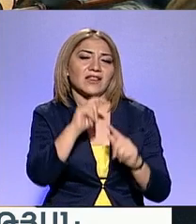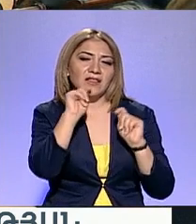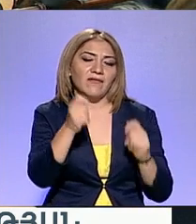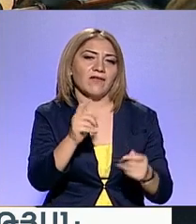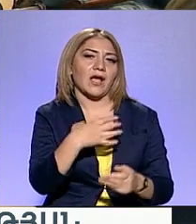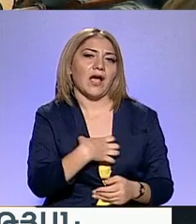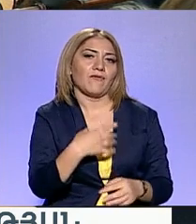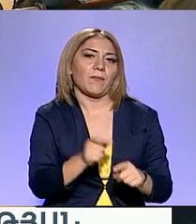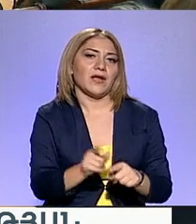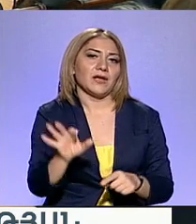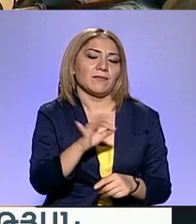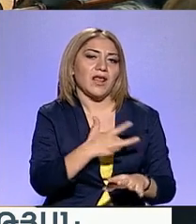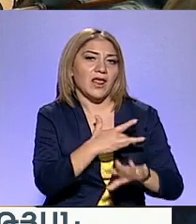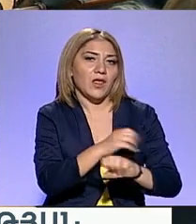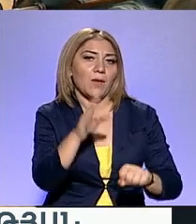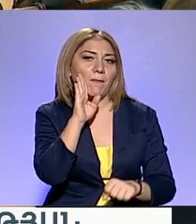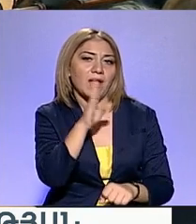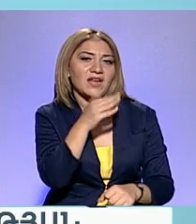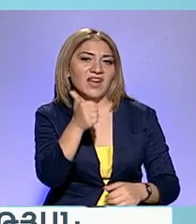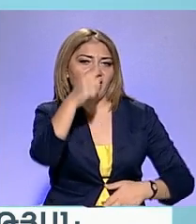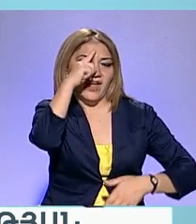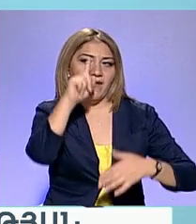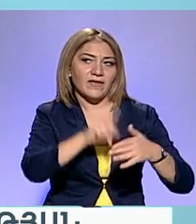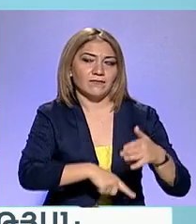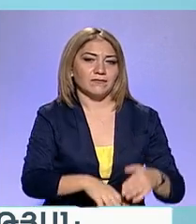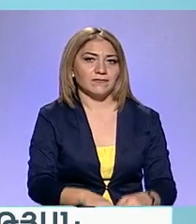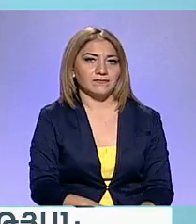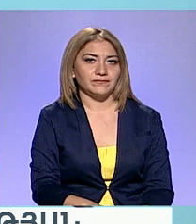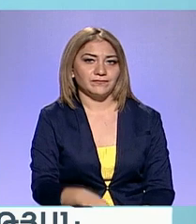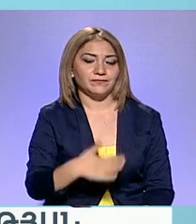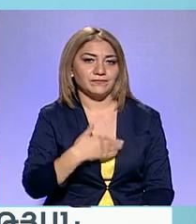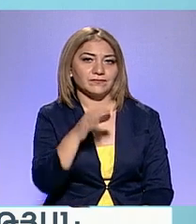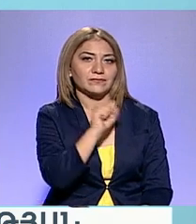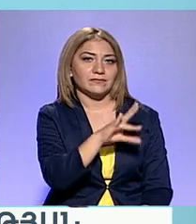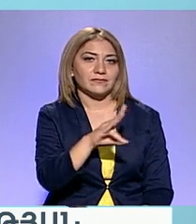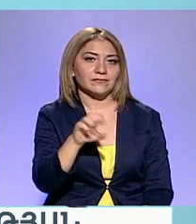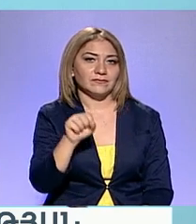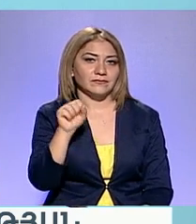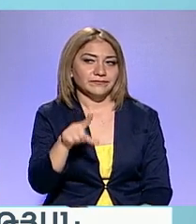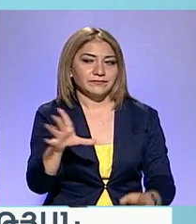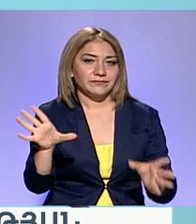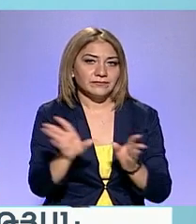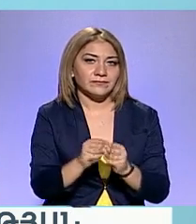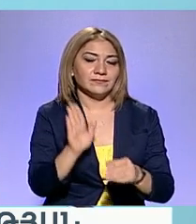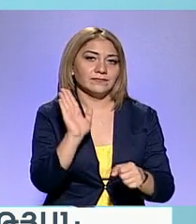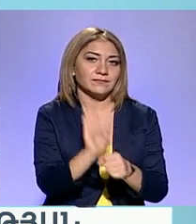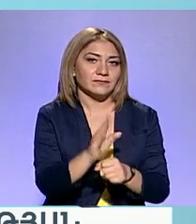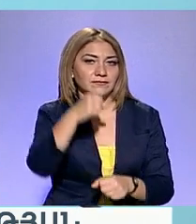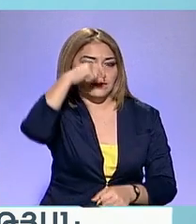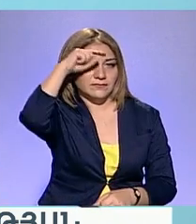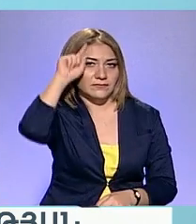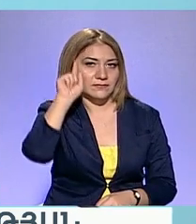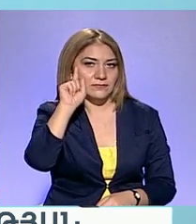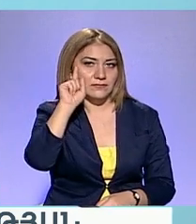համար, իսկ հերոսների մայրերը լավատես են։ Մենք տիկին Հակոբյանի հետ միասին կոչ ենք անում և